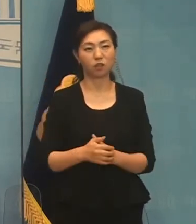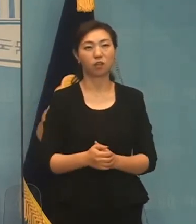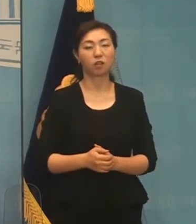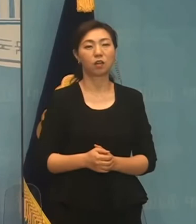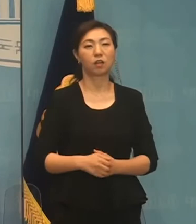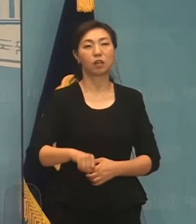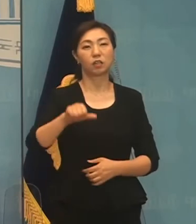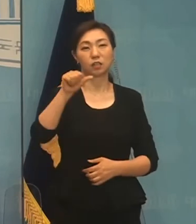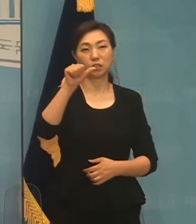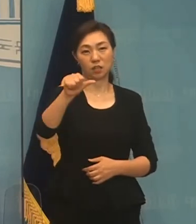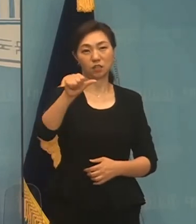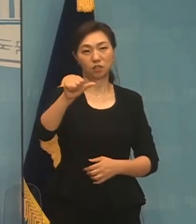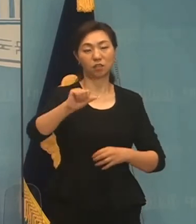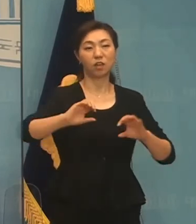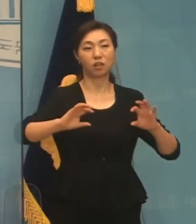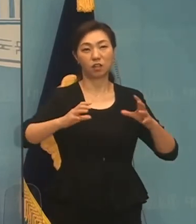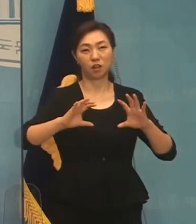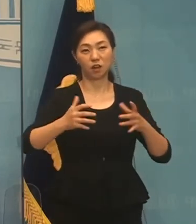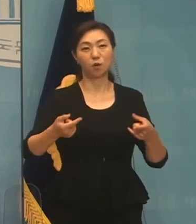다섯 개 나라와